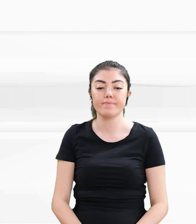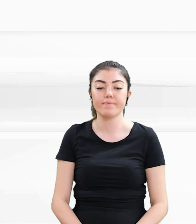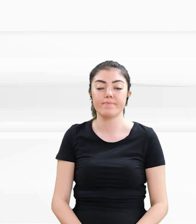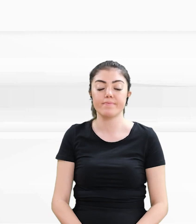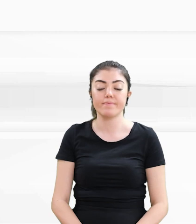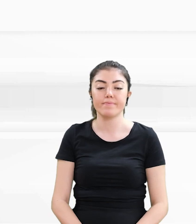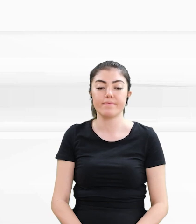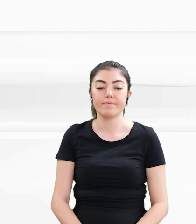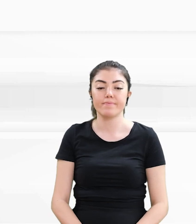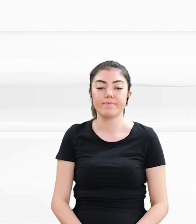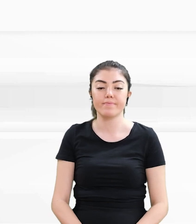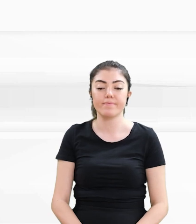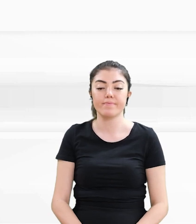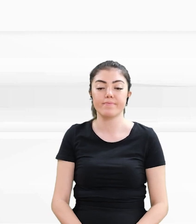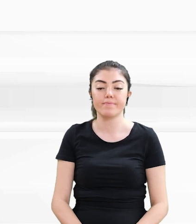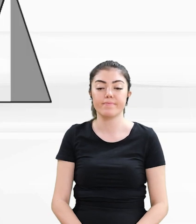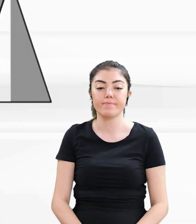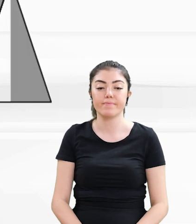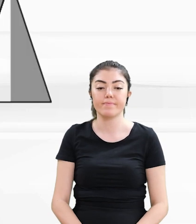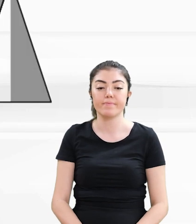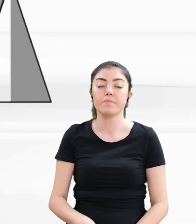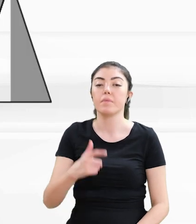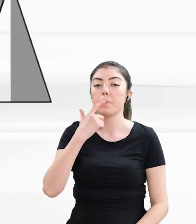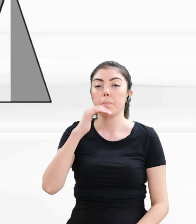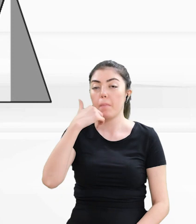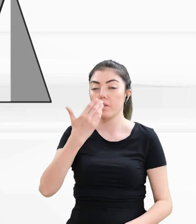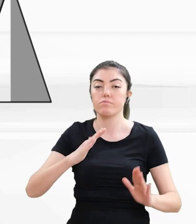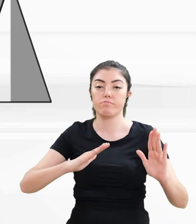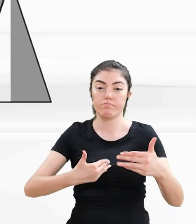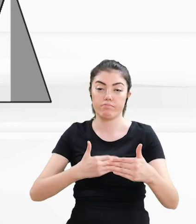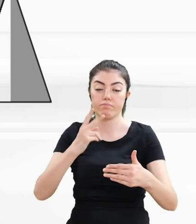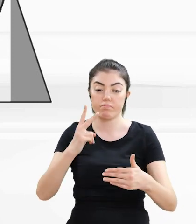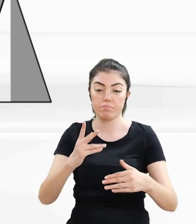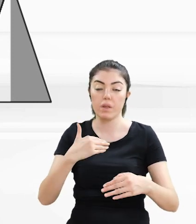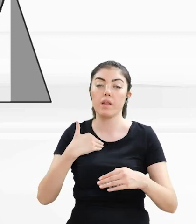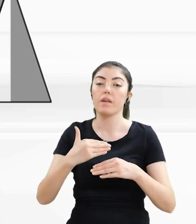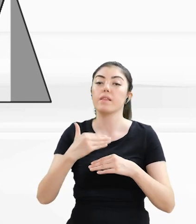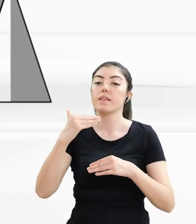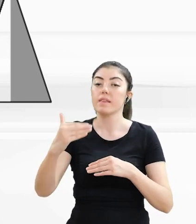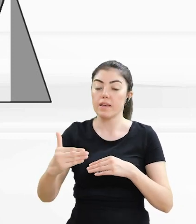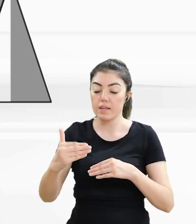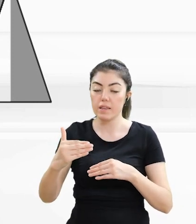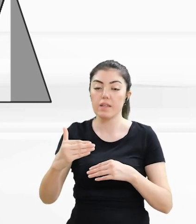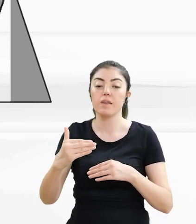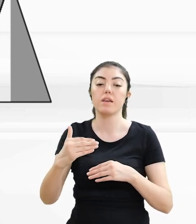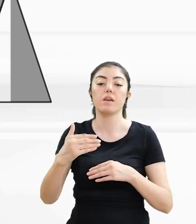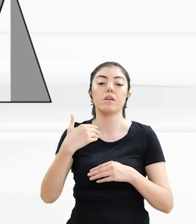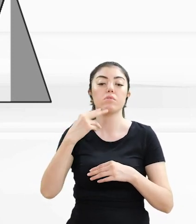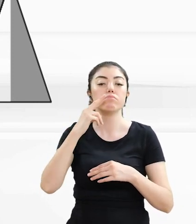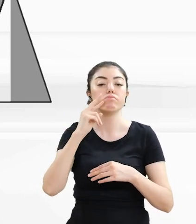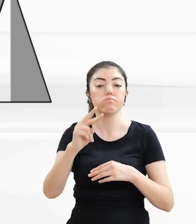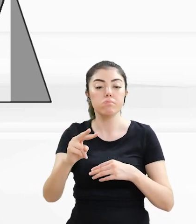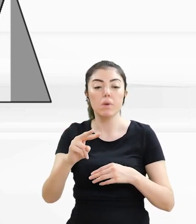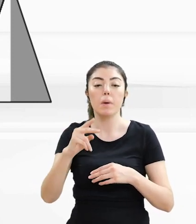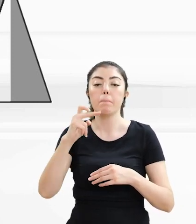bu sorunun doğru cevabı b ne olmuş oldu beyaz kartondan yapılmış bir kare dik piramidin dış yüzünün bir kısmı griye boyanıyor